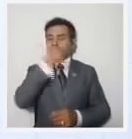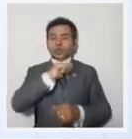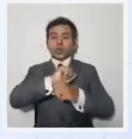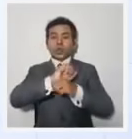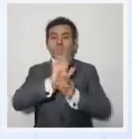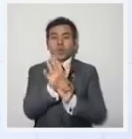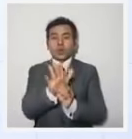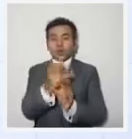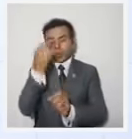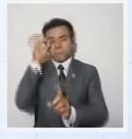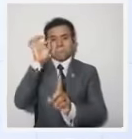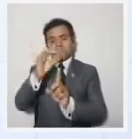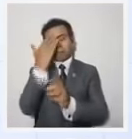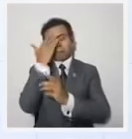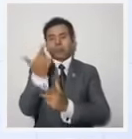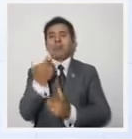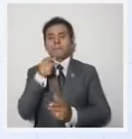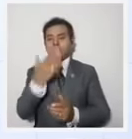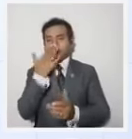২৪ ঘন্টায়